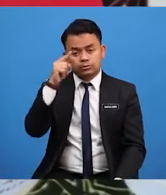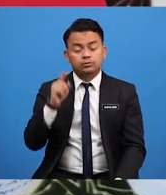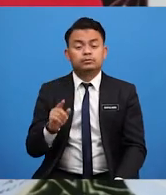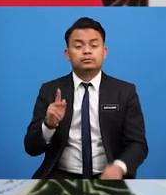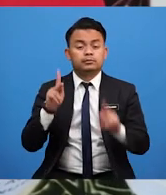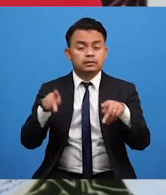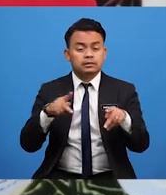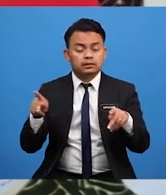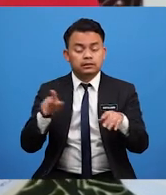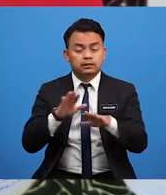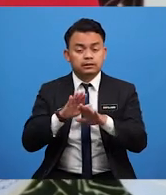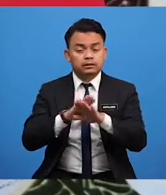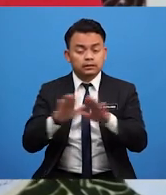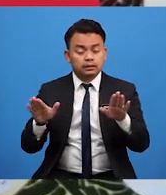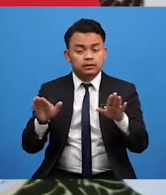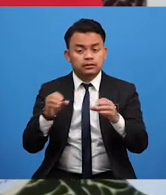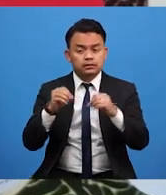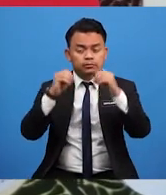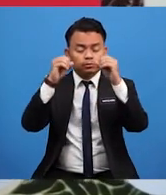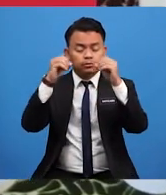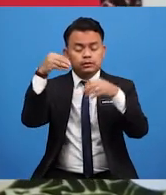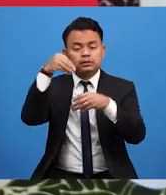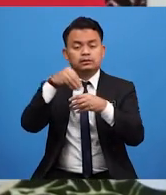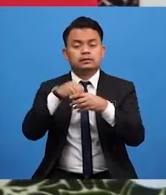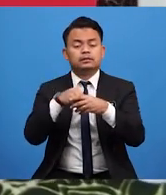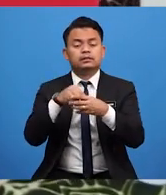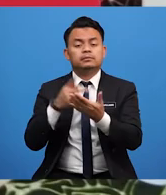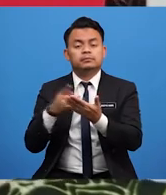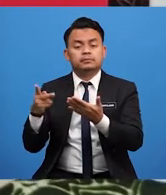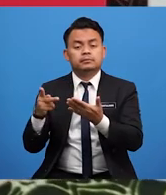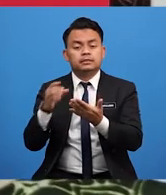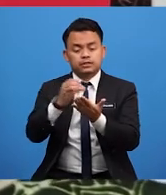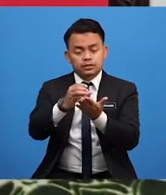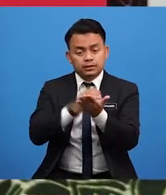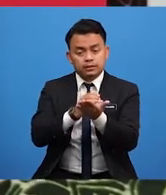sebarang buih di dalam paste cetakan.